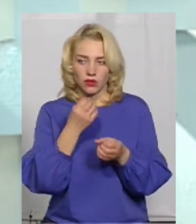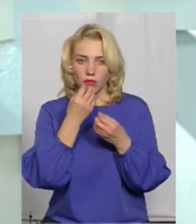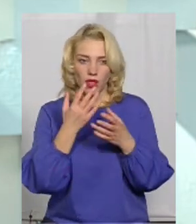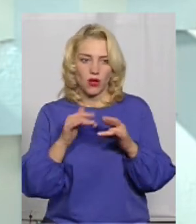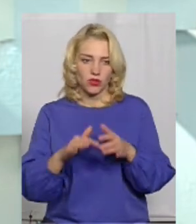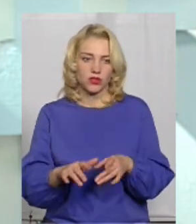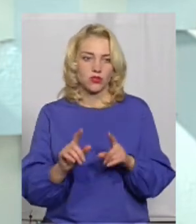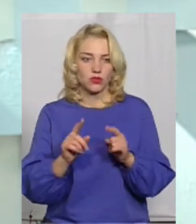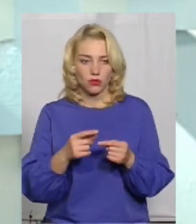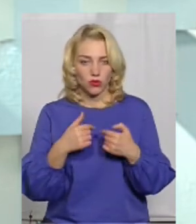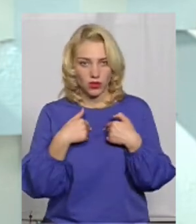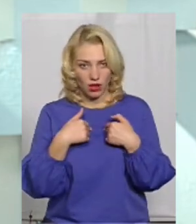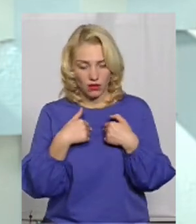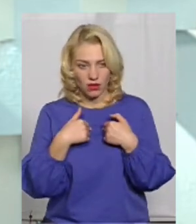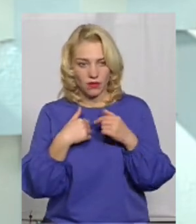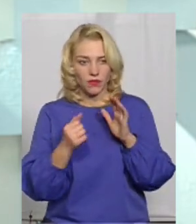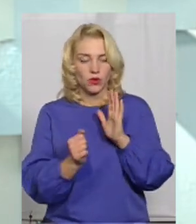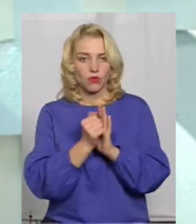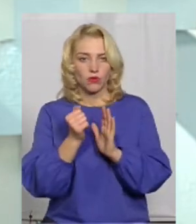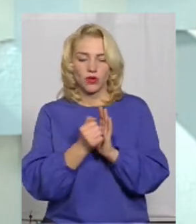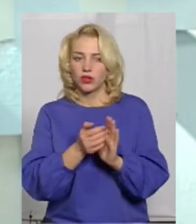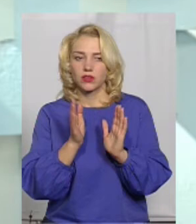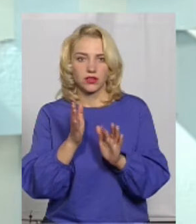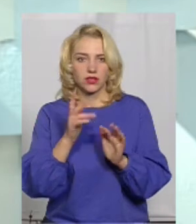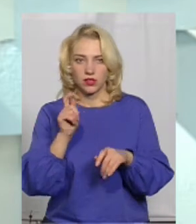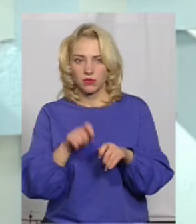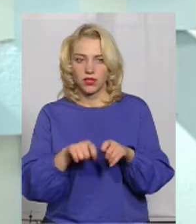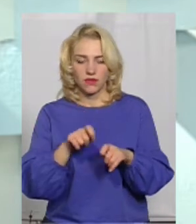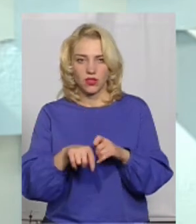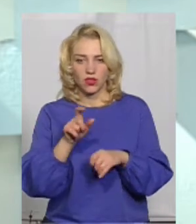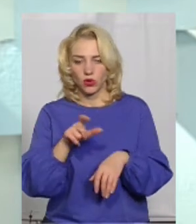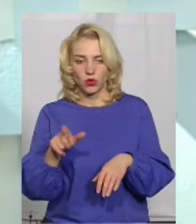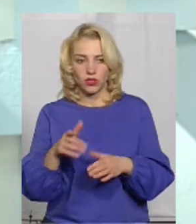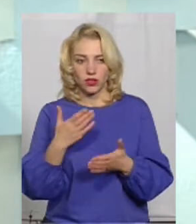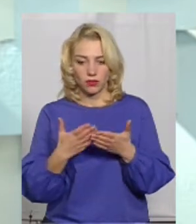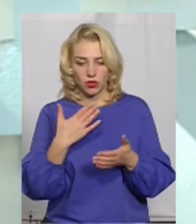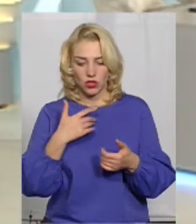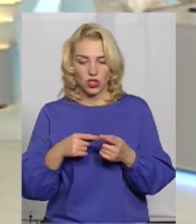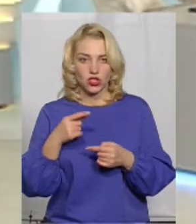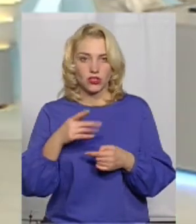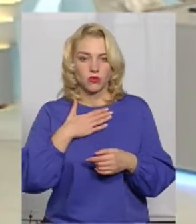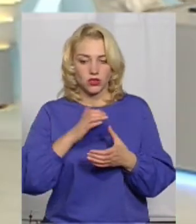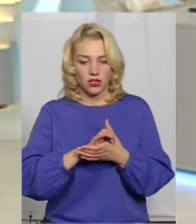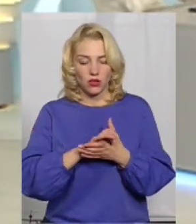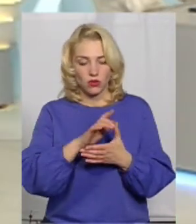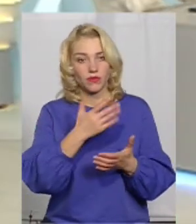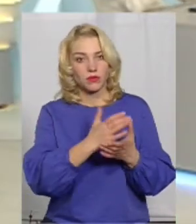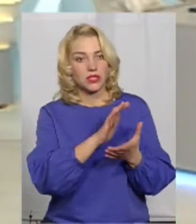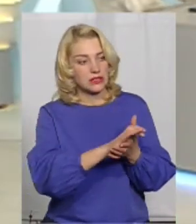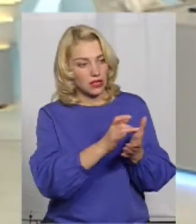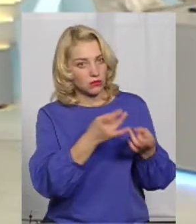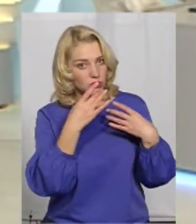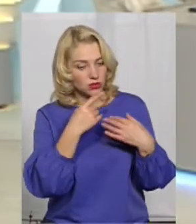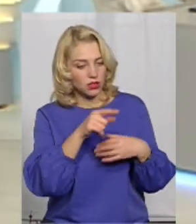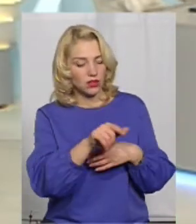благодійність. Тому я публікую тільки перевірених людей в плані, якщо це через мою знайому сказали, от там, от знайома,